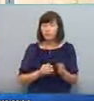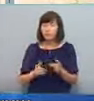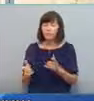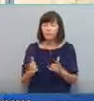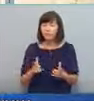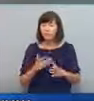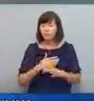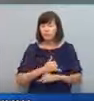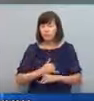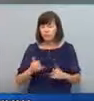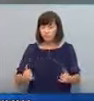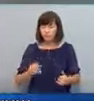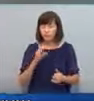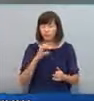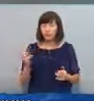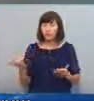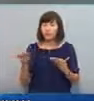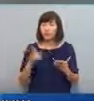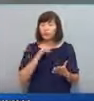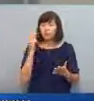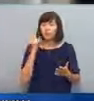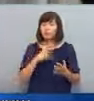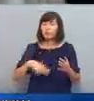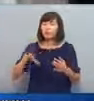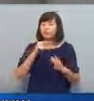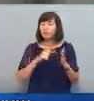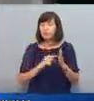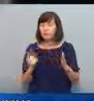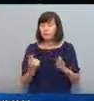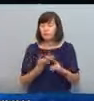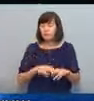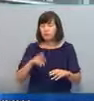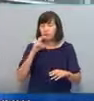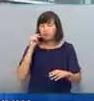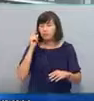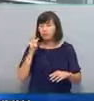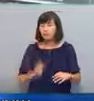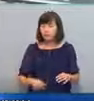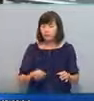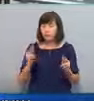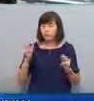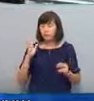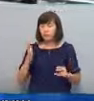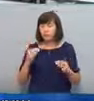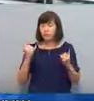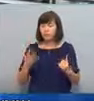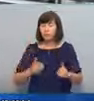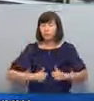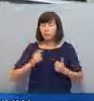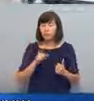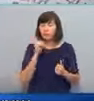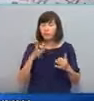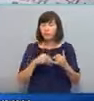туырласып, көмектесіп жатыр. Арысқа келген жастар көп. Бәрінің мақсаты бір, ол ел алдындағы азаматтық борышына адал болу. Қазір